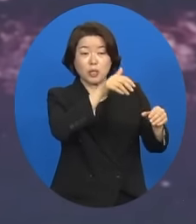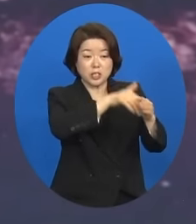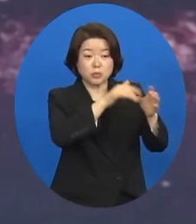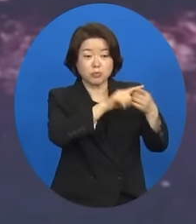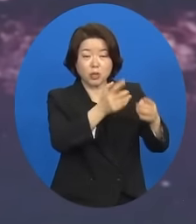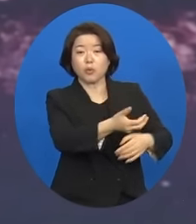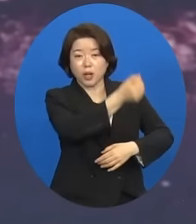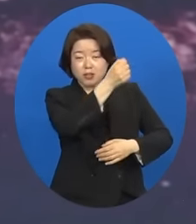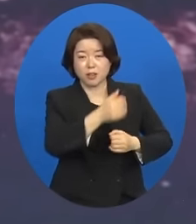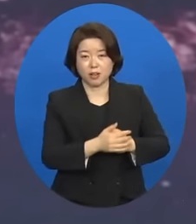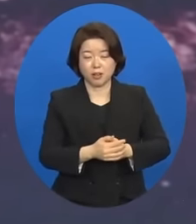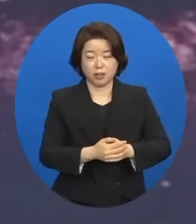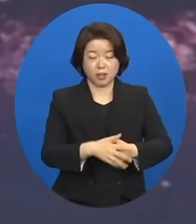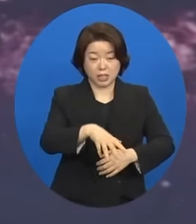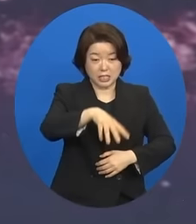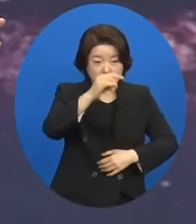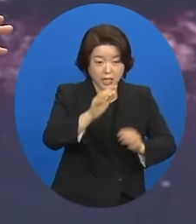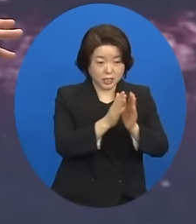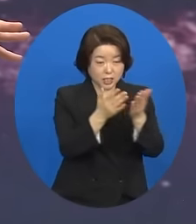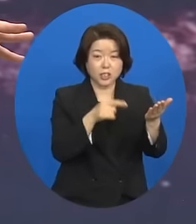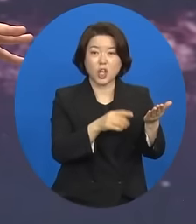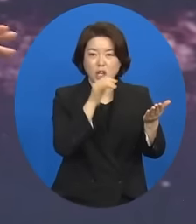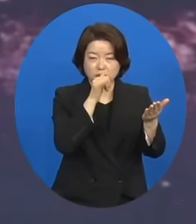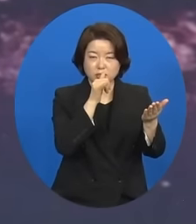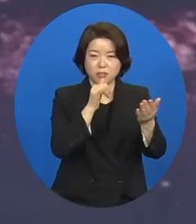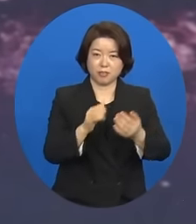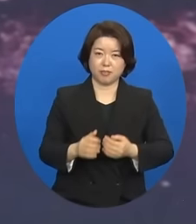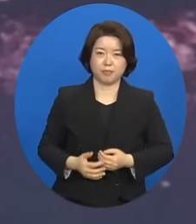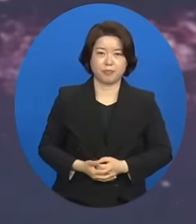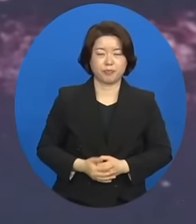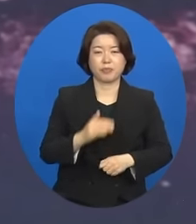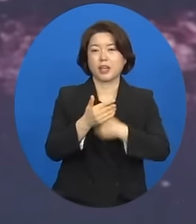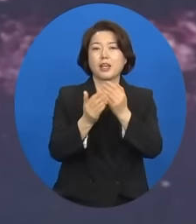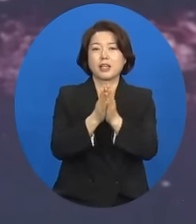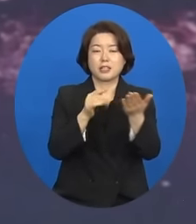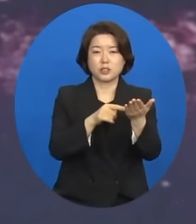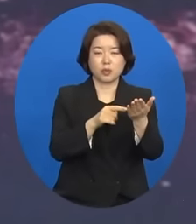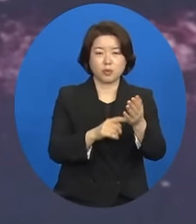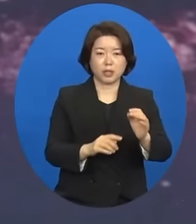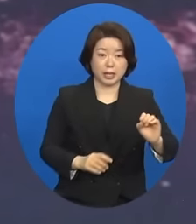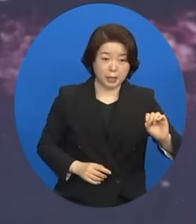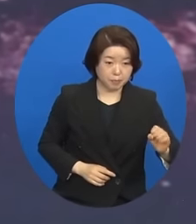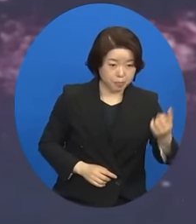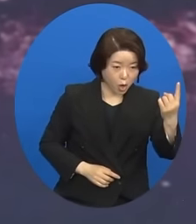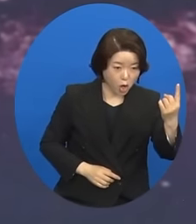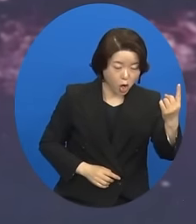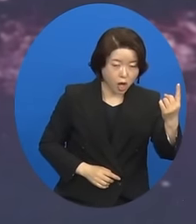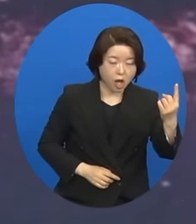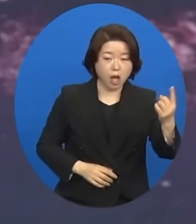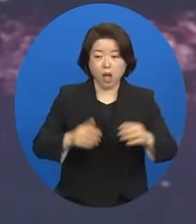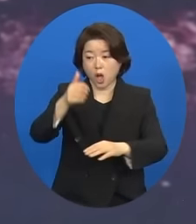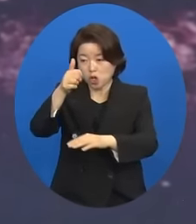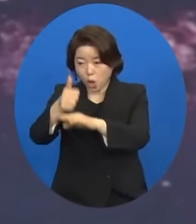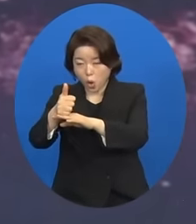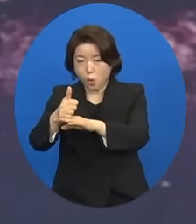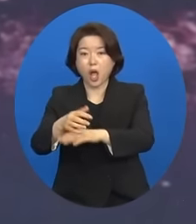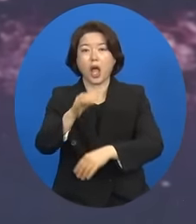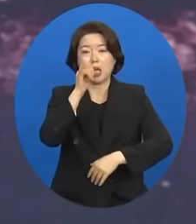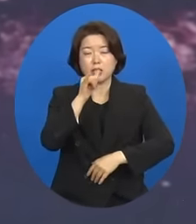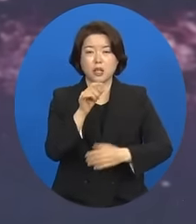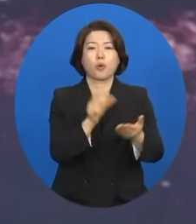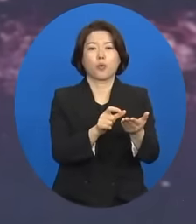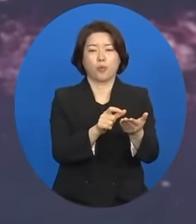창세기에 계속 나오게 돼요 성경은 인과 응보가 있다라고 말씀을 합니다 자